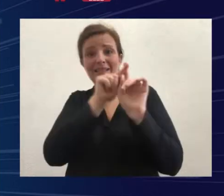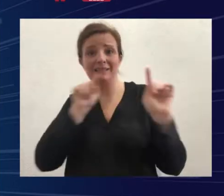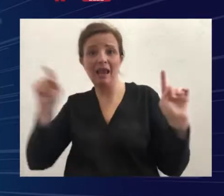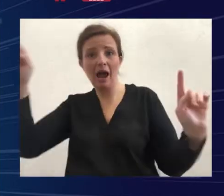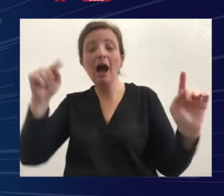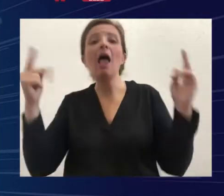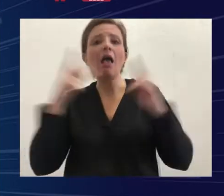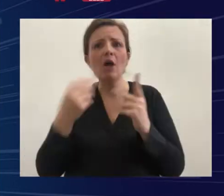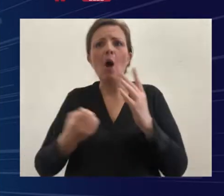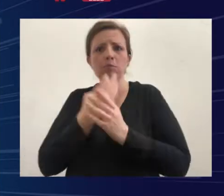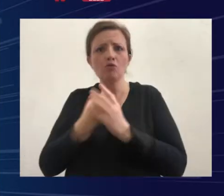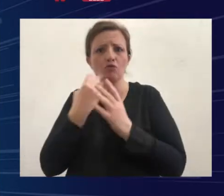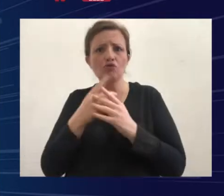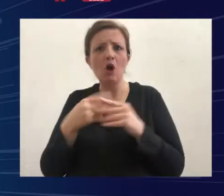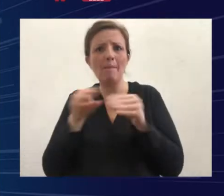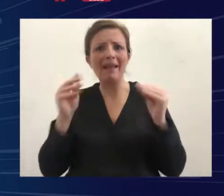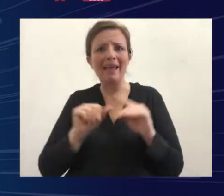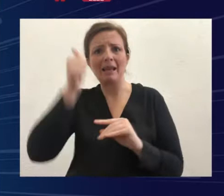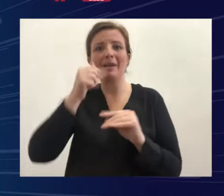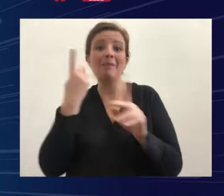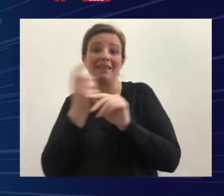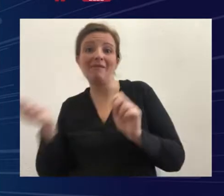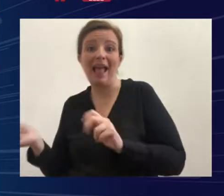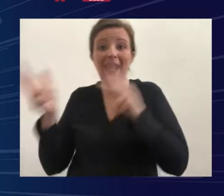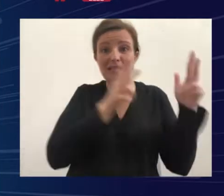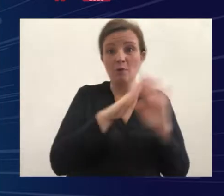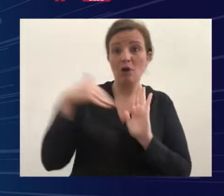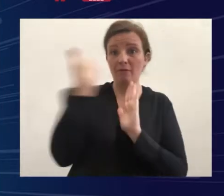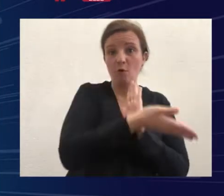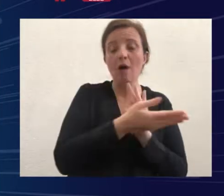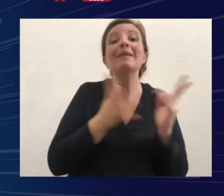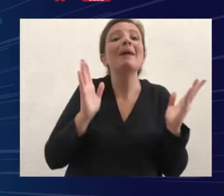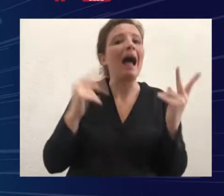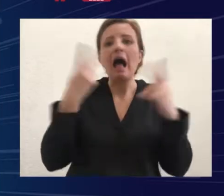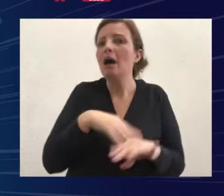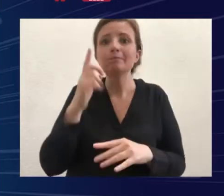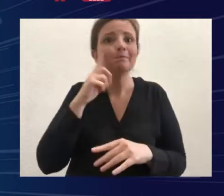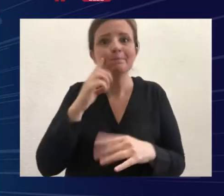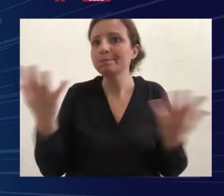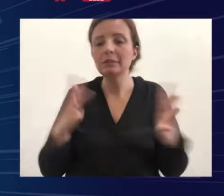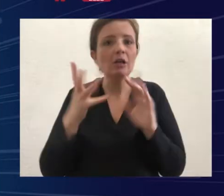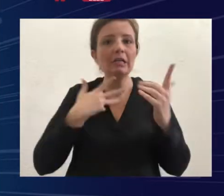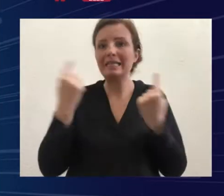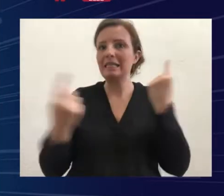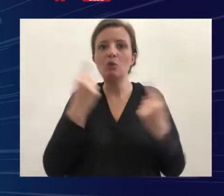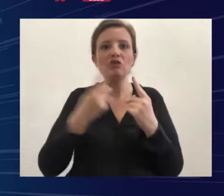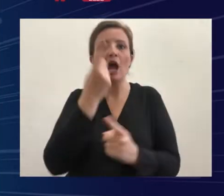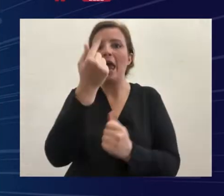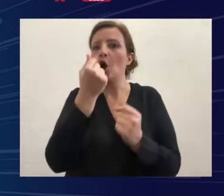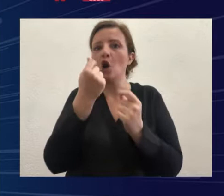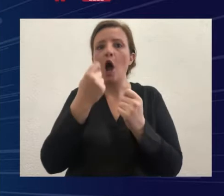anche l'India, che sono i maggiori produttori di materie prime di esportazione e che nonostante ciò versano